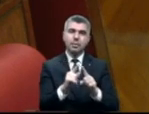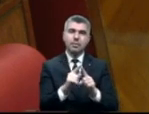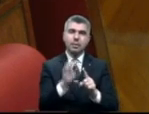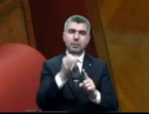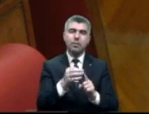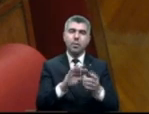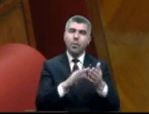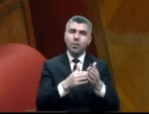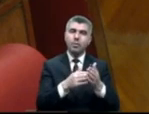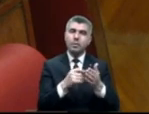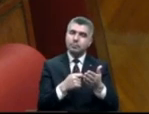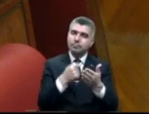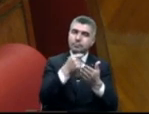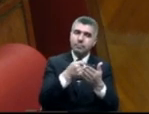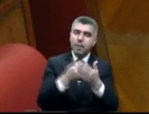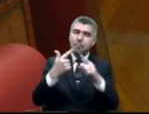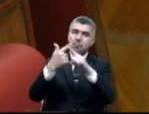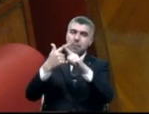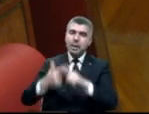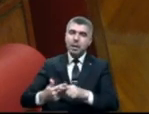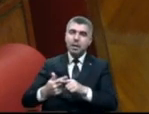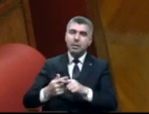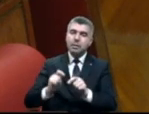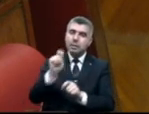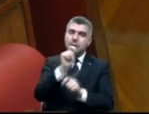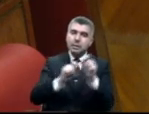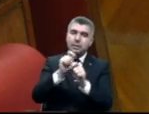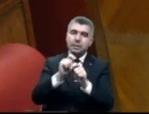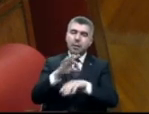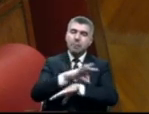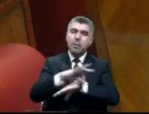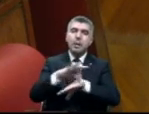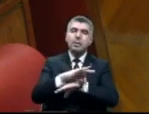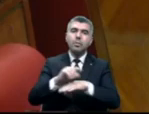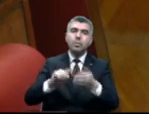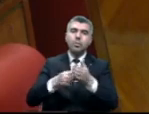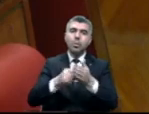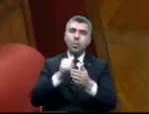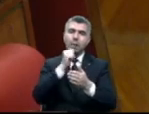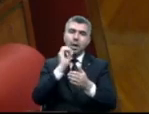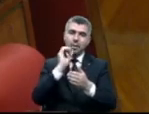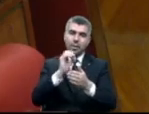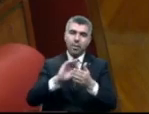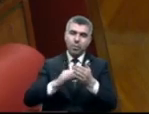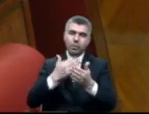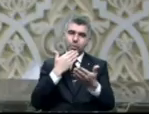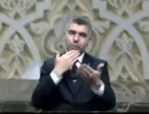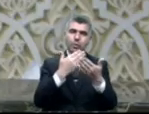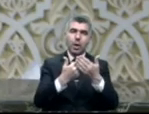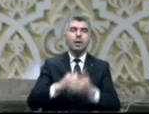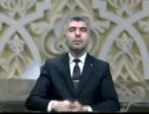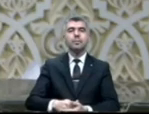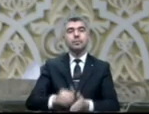الحصة ديال الاستثمار والصيانة في الميزانية ديال المكتب الوطني للماء والشرب والكهرباء. شكرا.